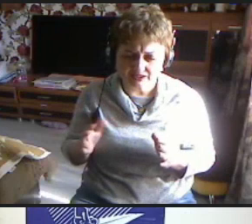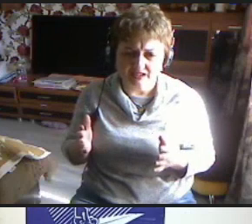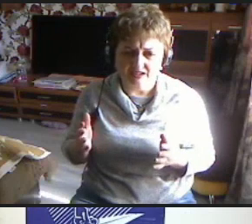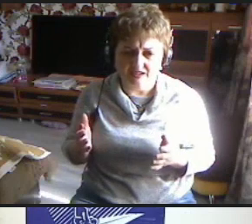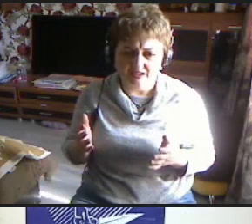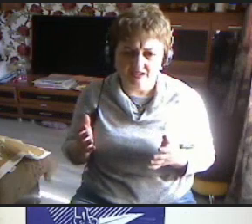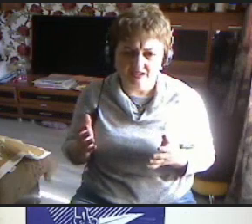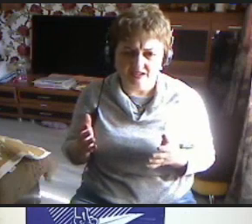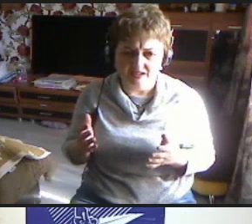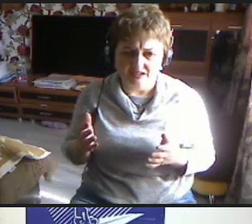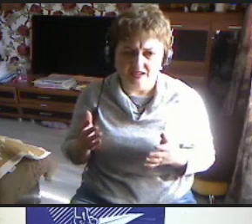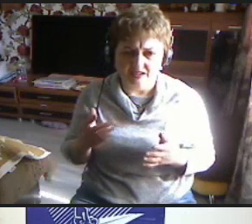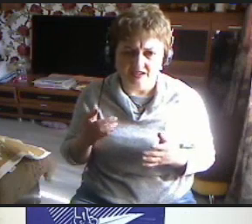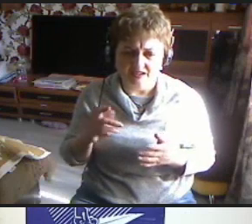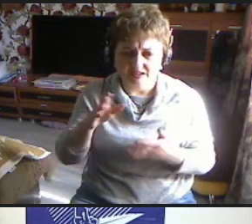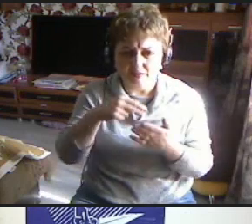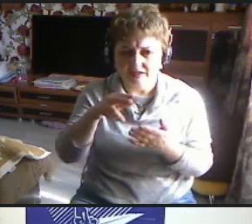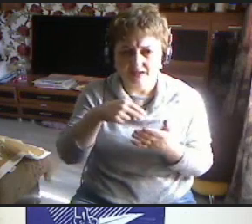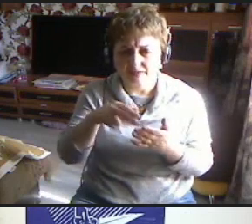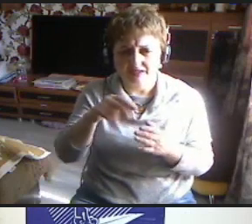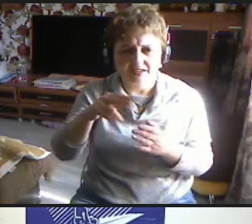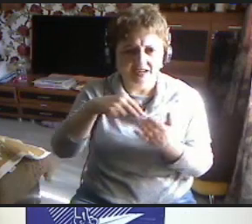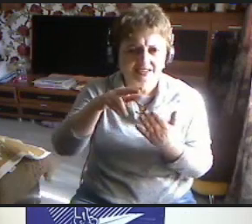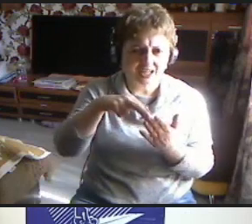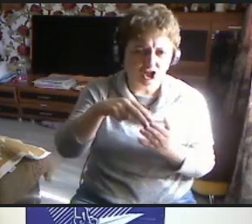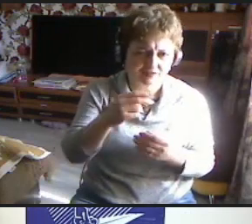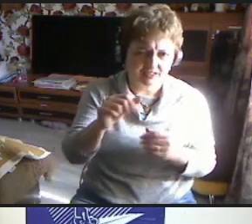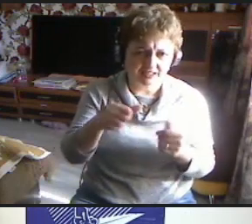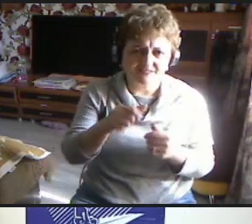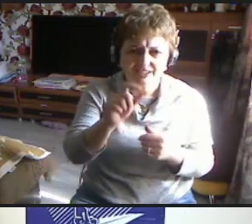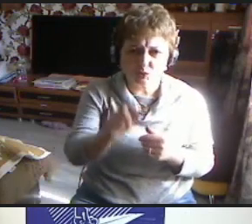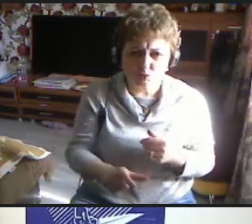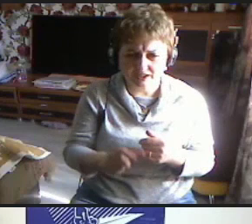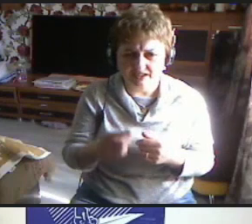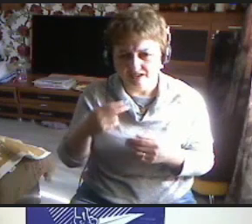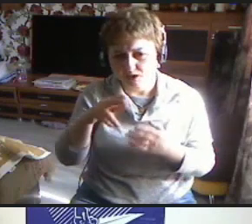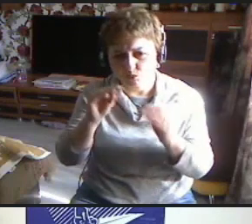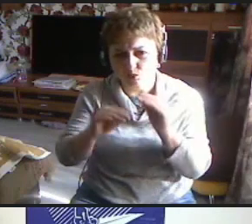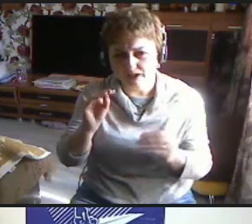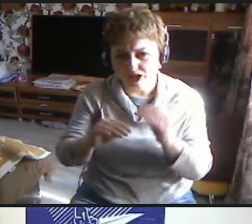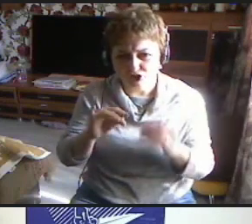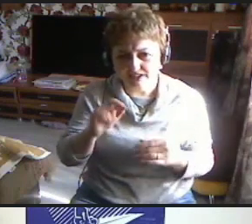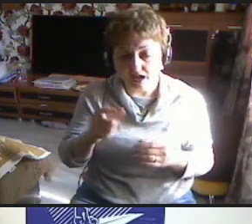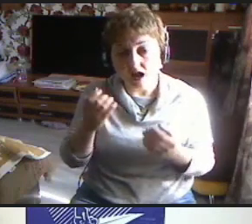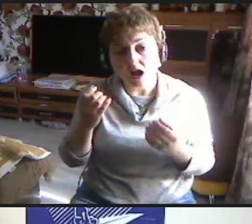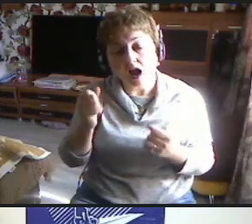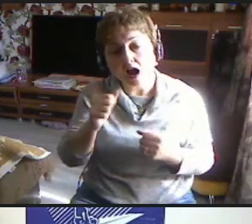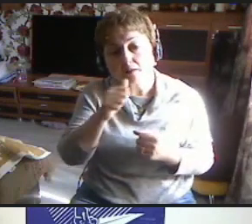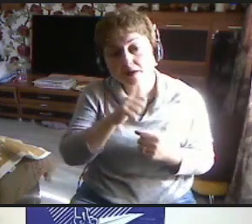там раскрашивать фигурки людей с детьми или как-то украшать их, а попробуйте сделать